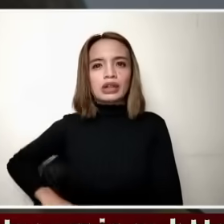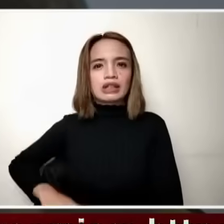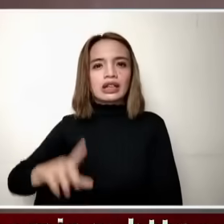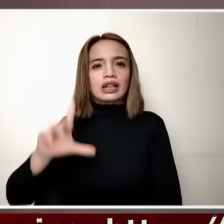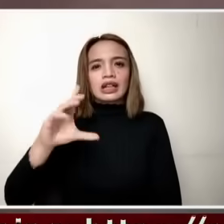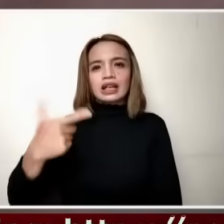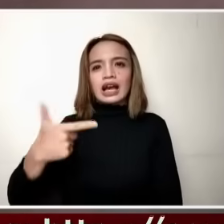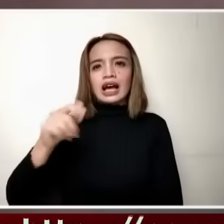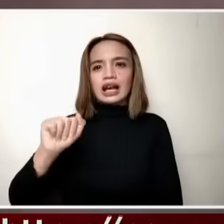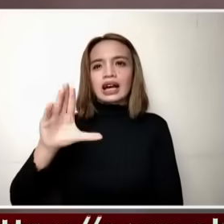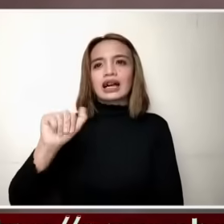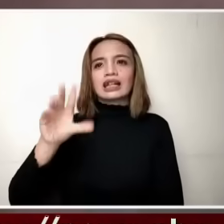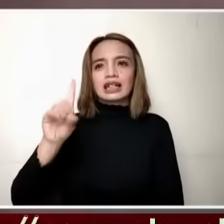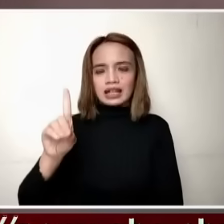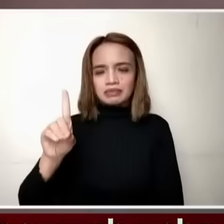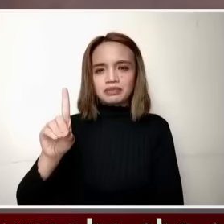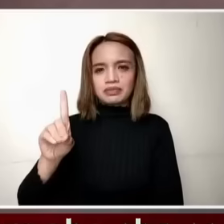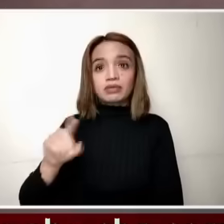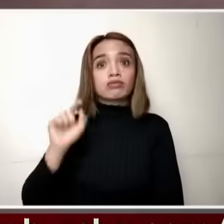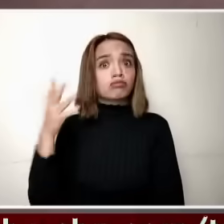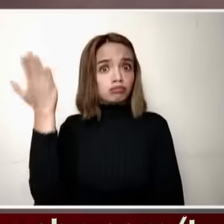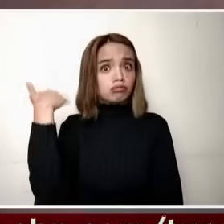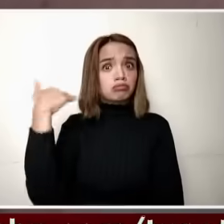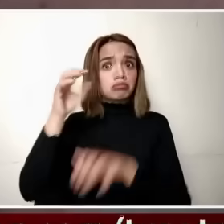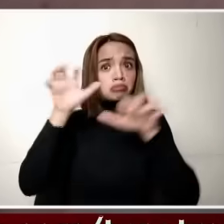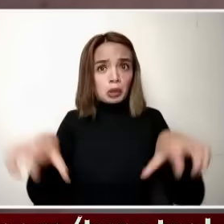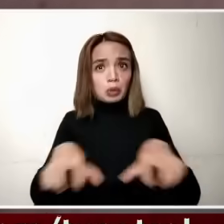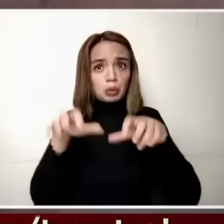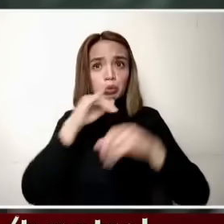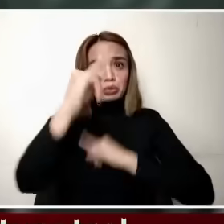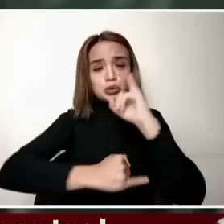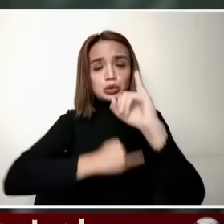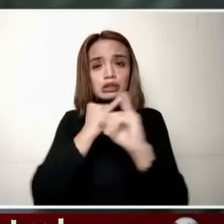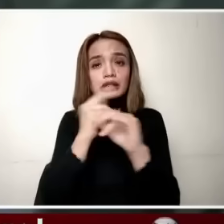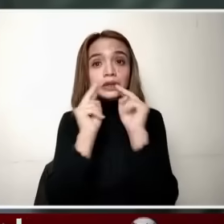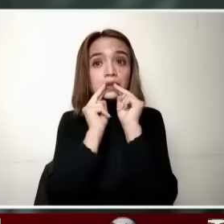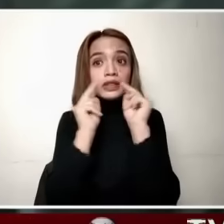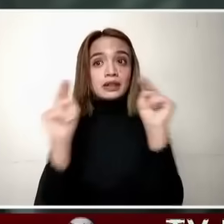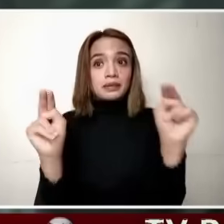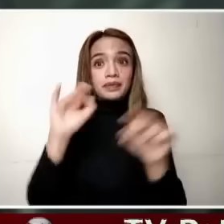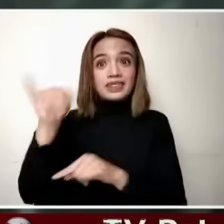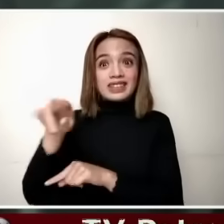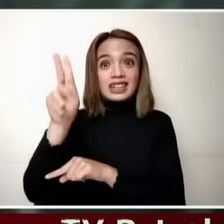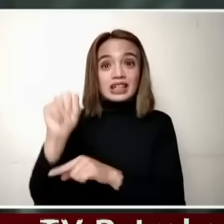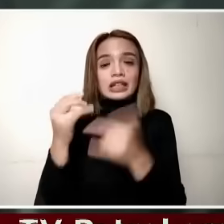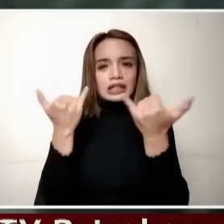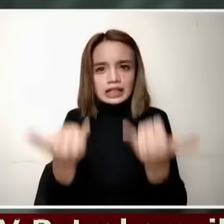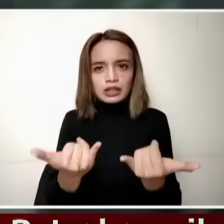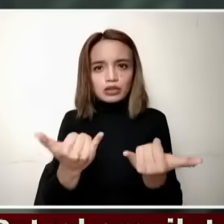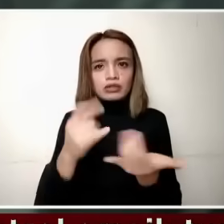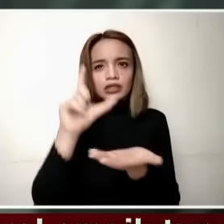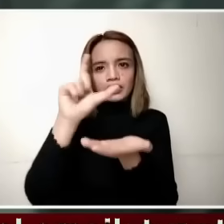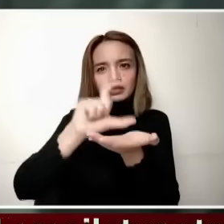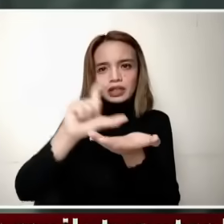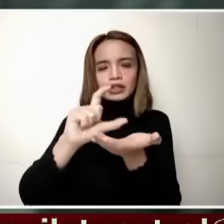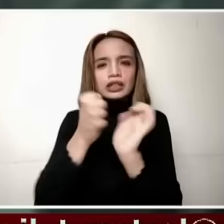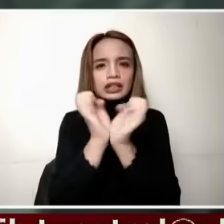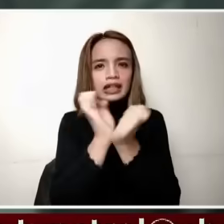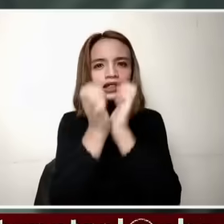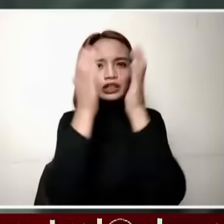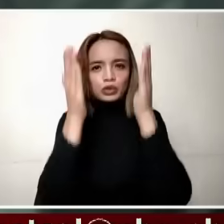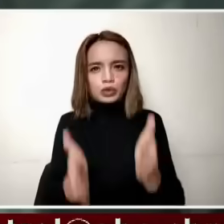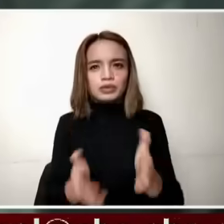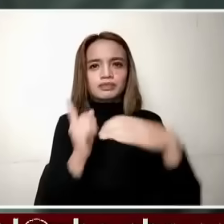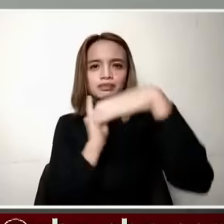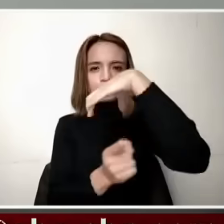Sepe. Nagtrabaho rin dati sa International News Service si June na ngayon ay photo editor ng ABS-CBN News